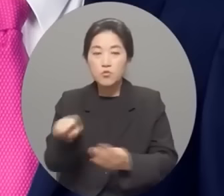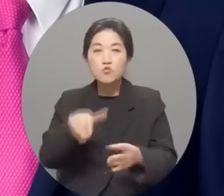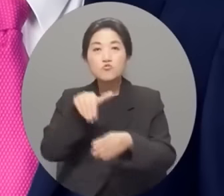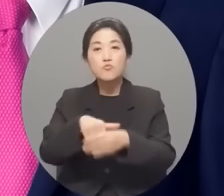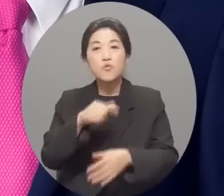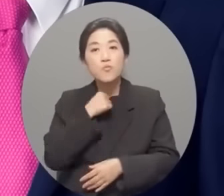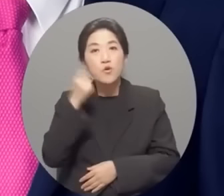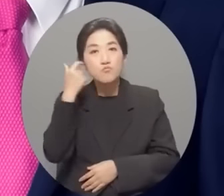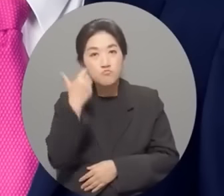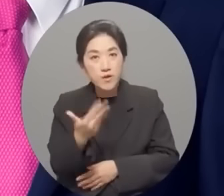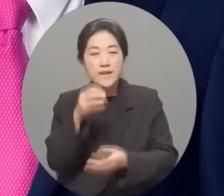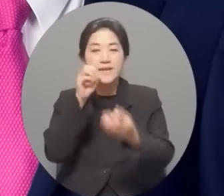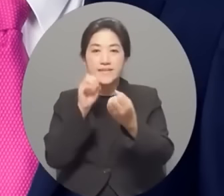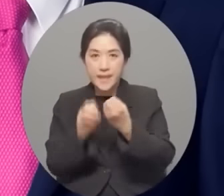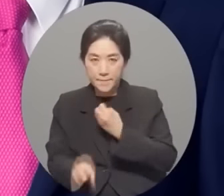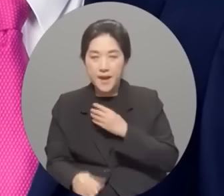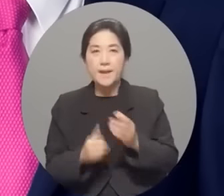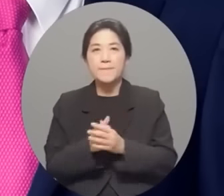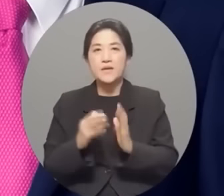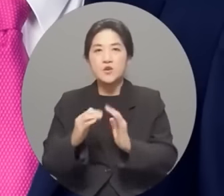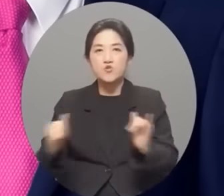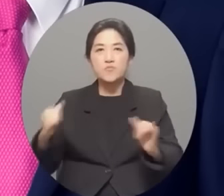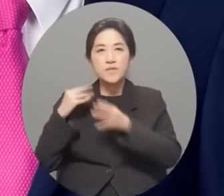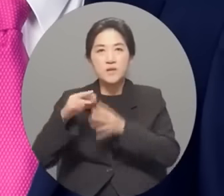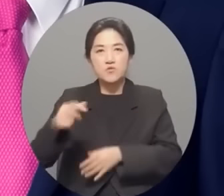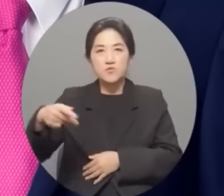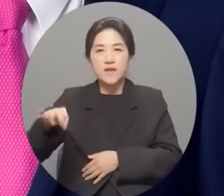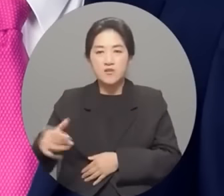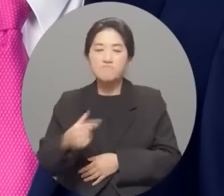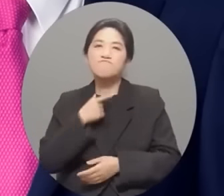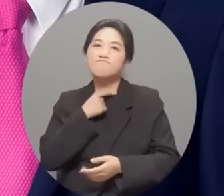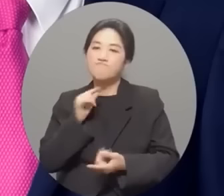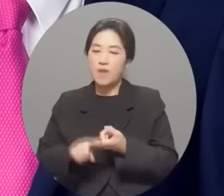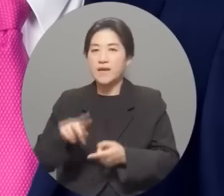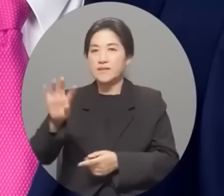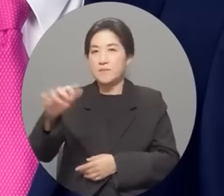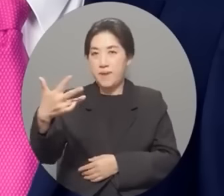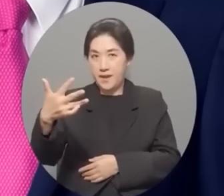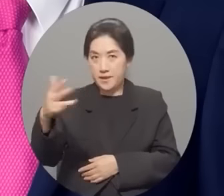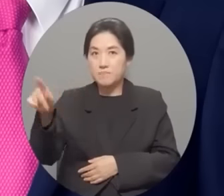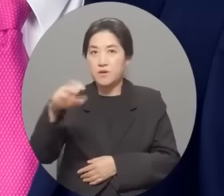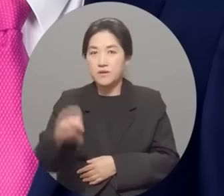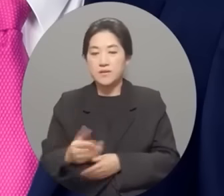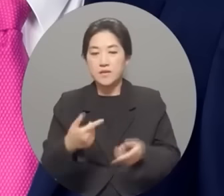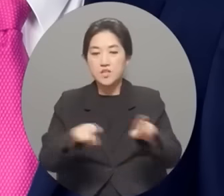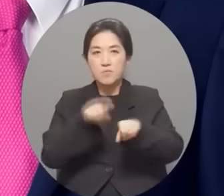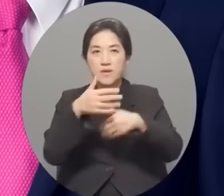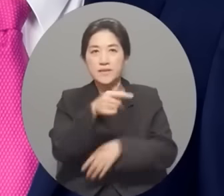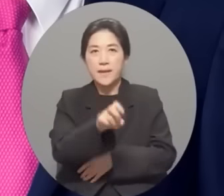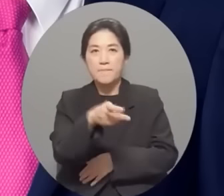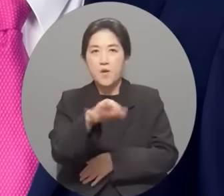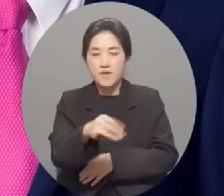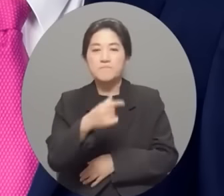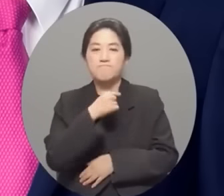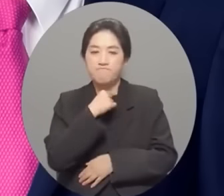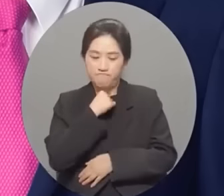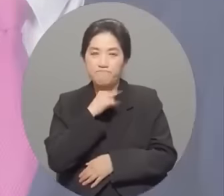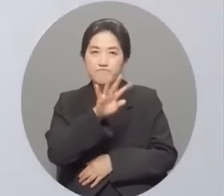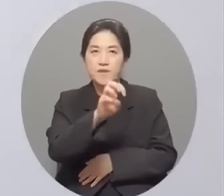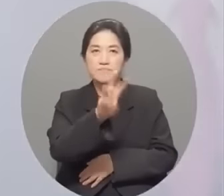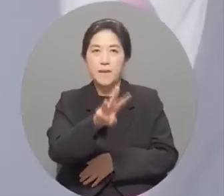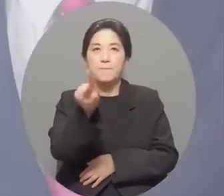투표하게 물음에 대한 응답은 국민의 힘 윤상현 후보가 48% 더불어민주당 남영희 후보 43%